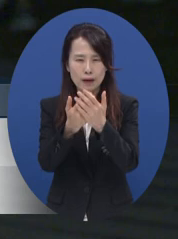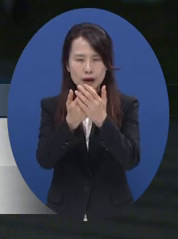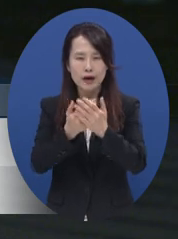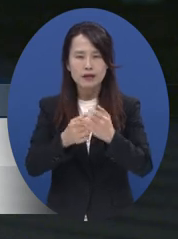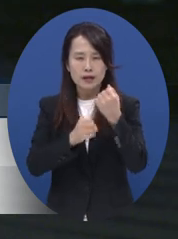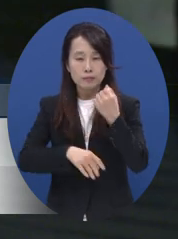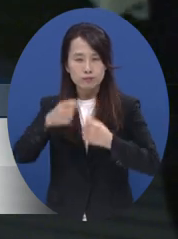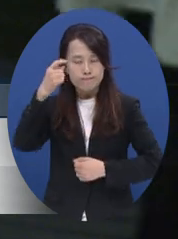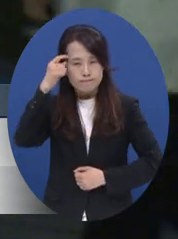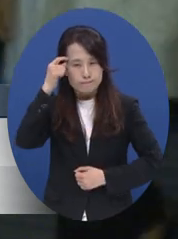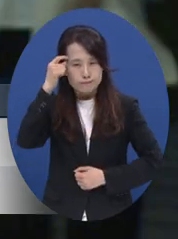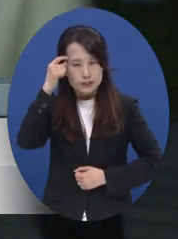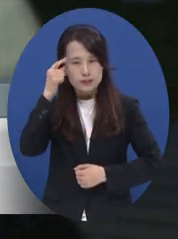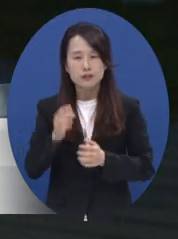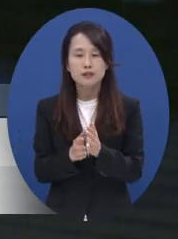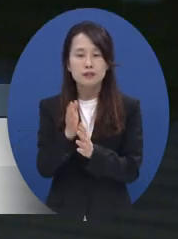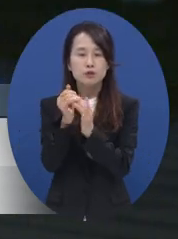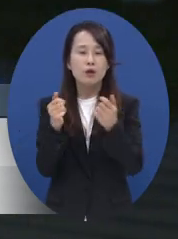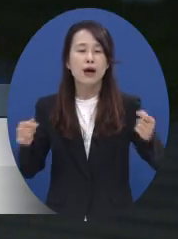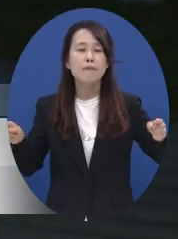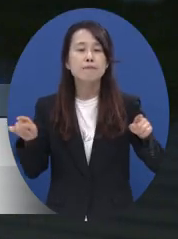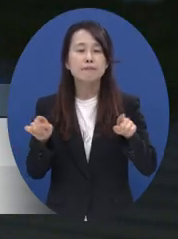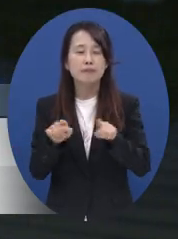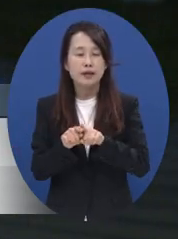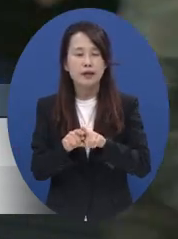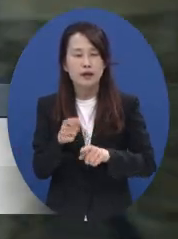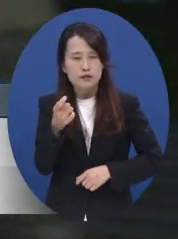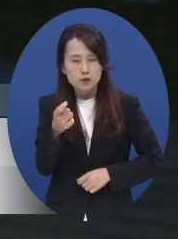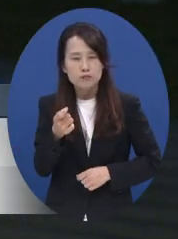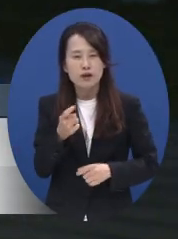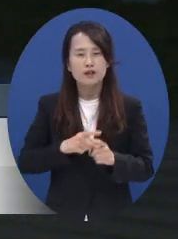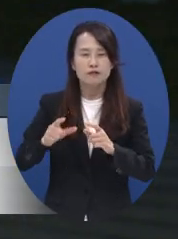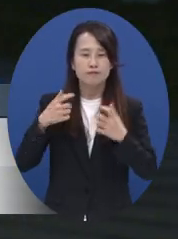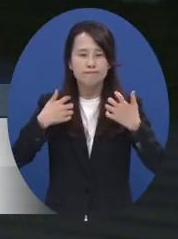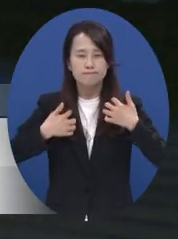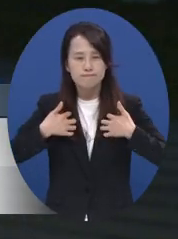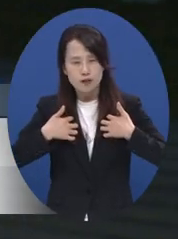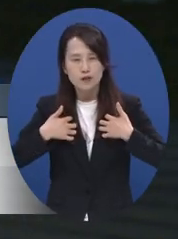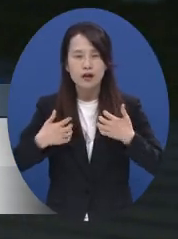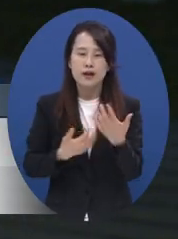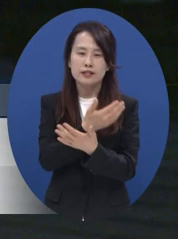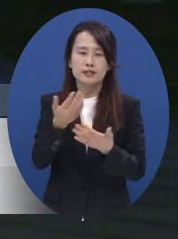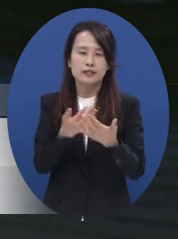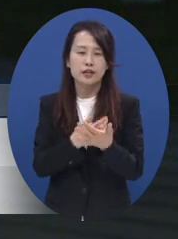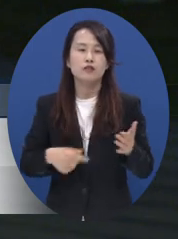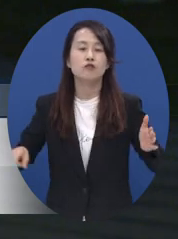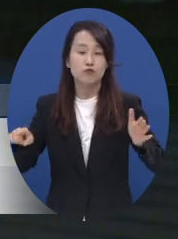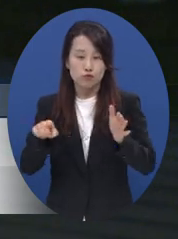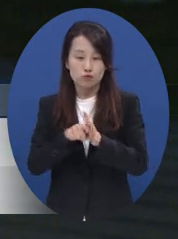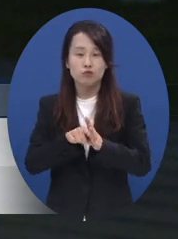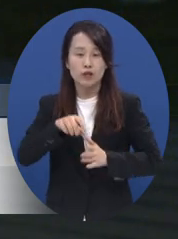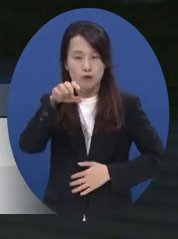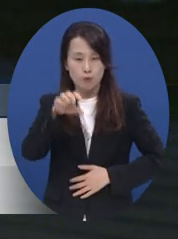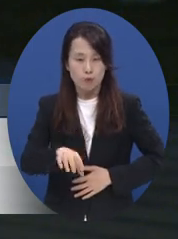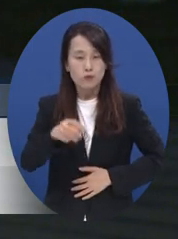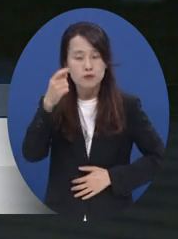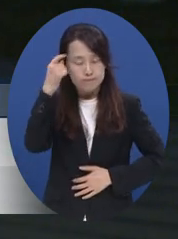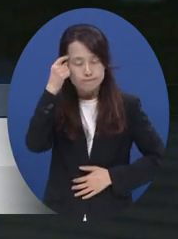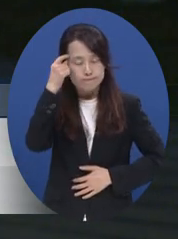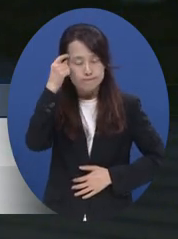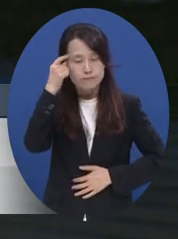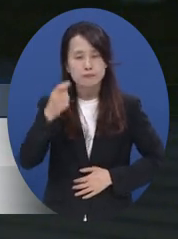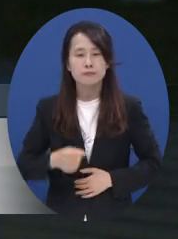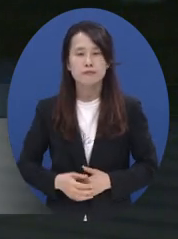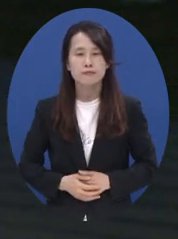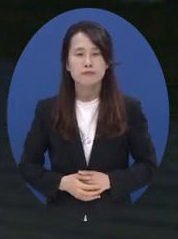이 기본 정신을 시민들과 같이 조금이라도 같이 즐겁게 시민들과 같이 그 정신을 즐겁게 나누기 위한